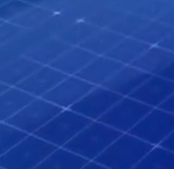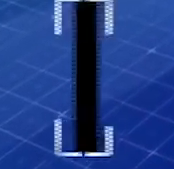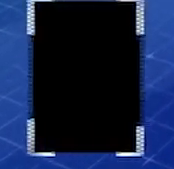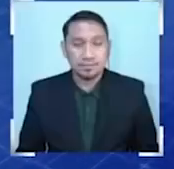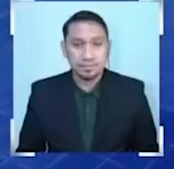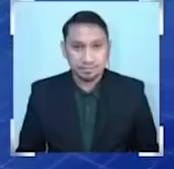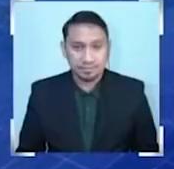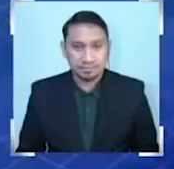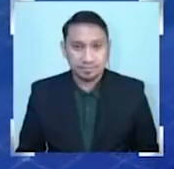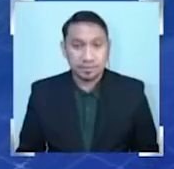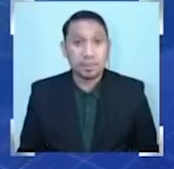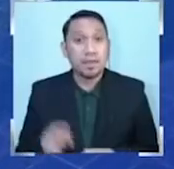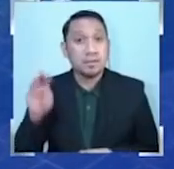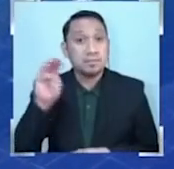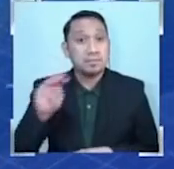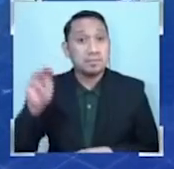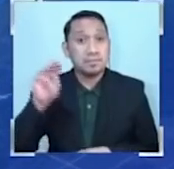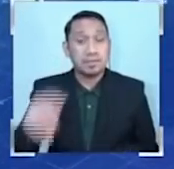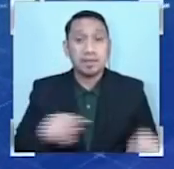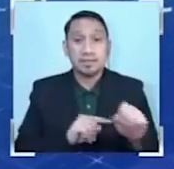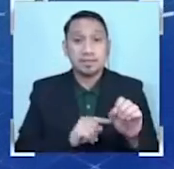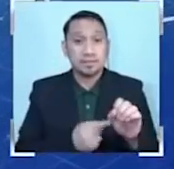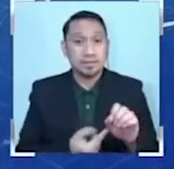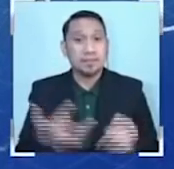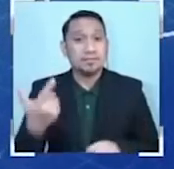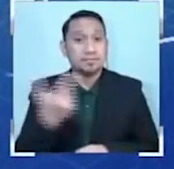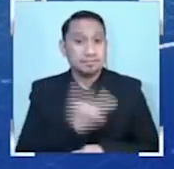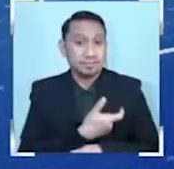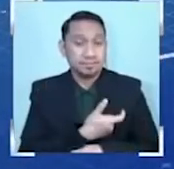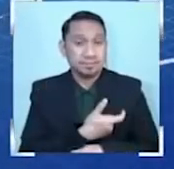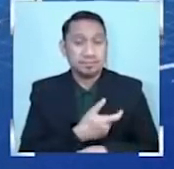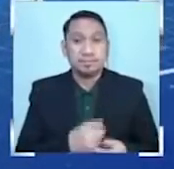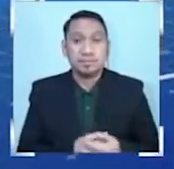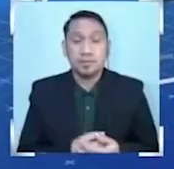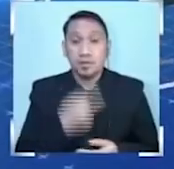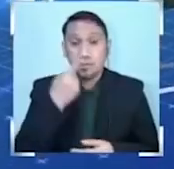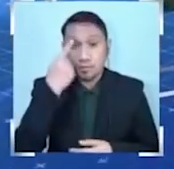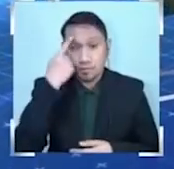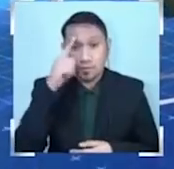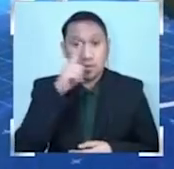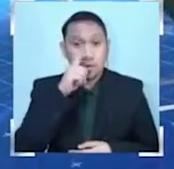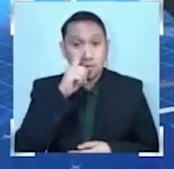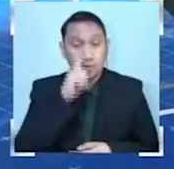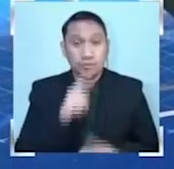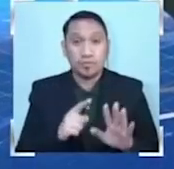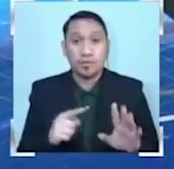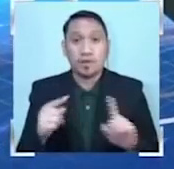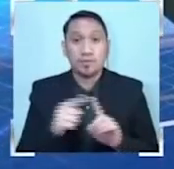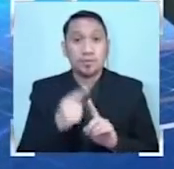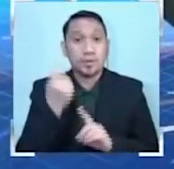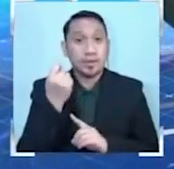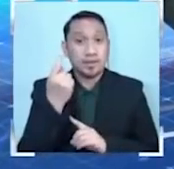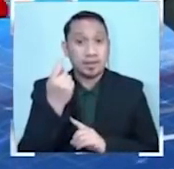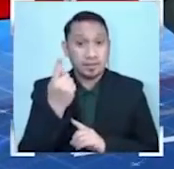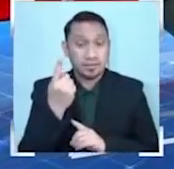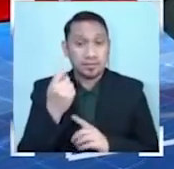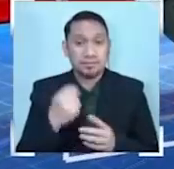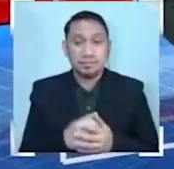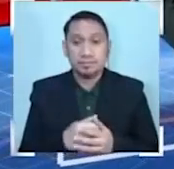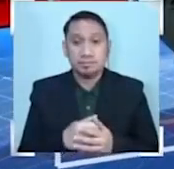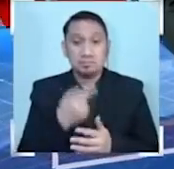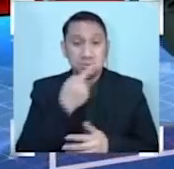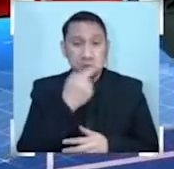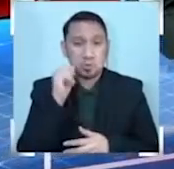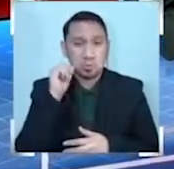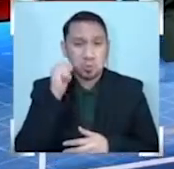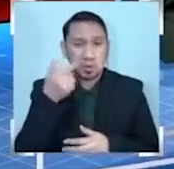Igan, sa Lunes na magsisimula ang COVID vaccination sa mga 5 to 11 years old. Bukas pa lang kasi darating ang mga bakuna para